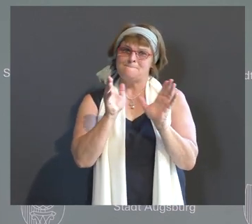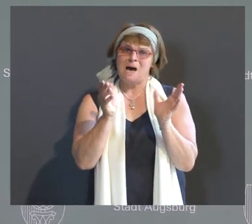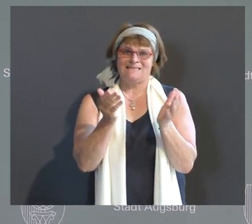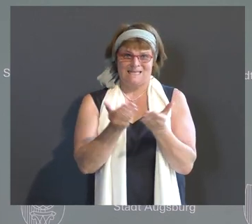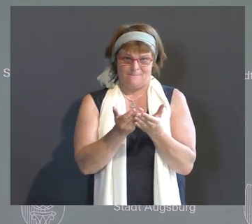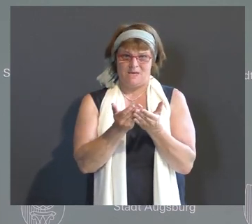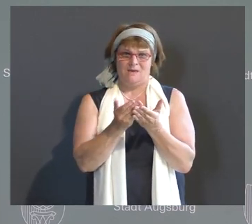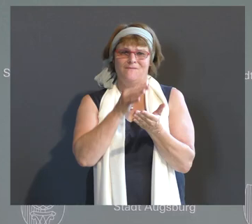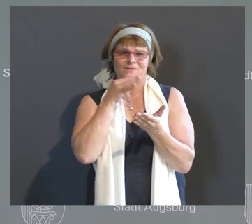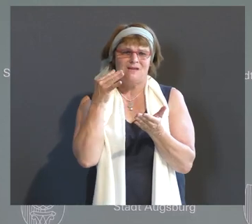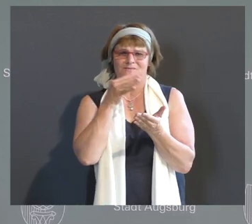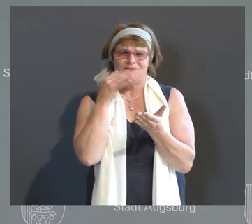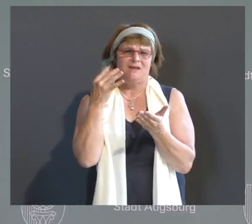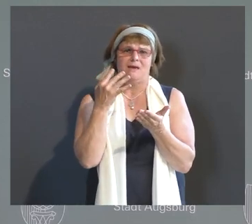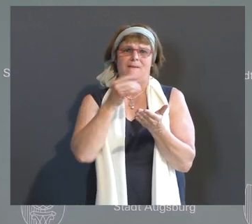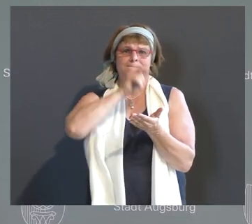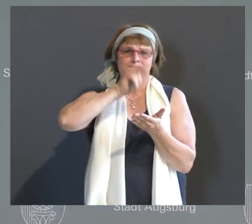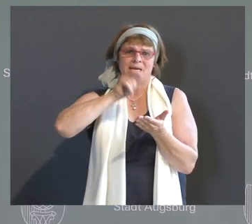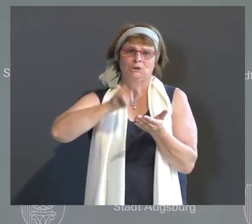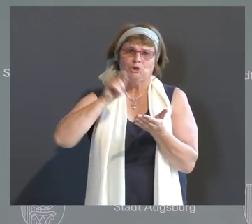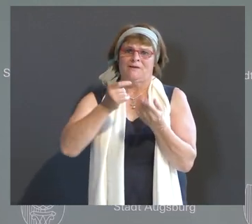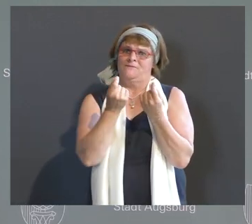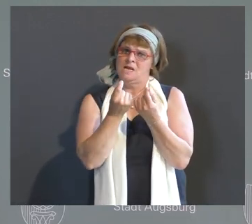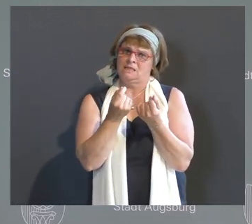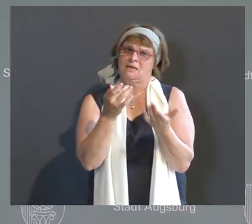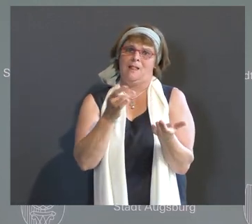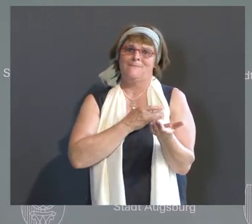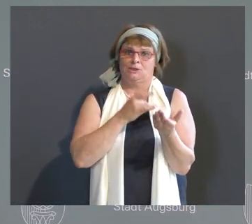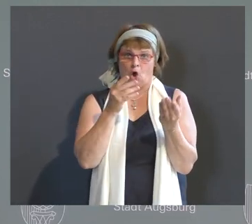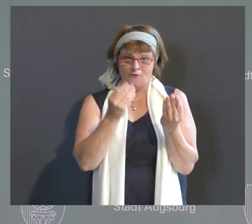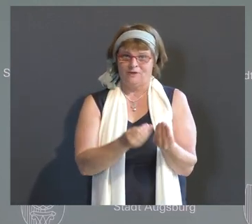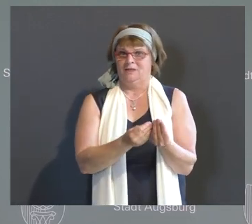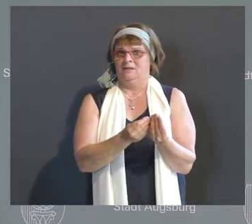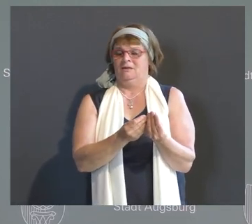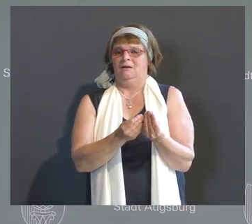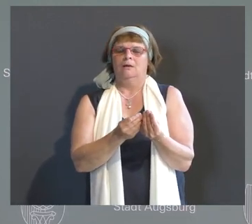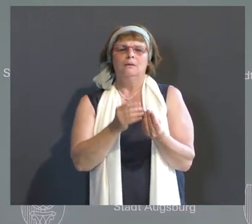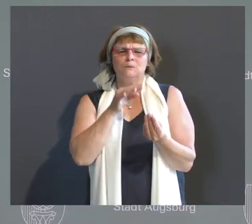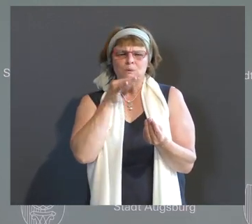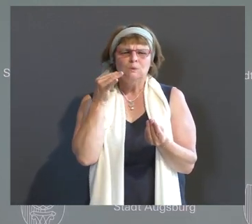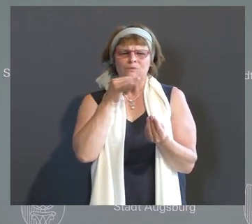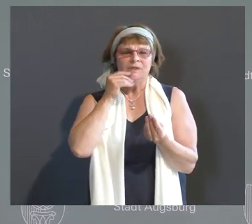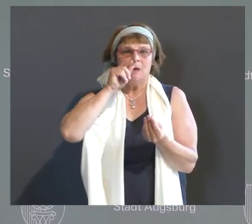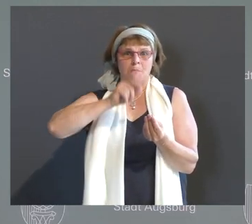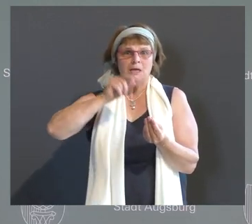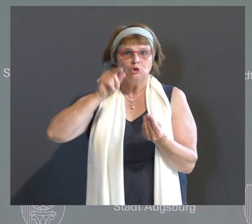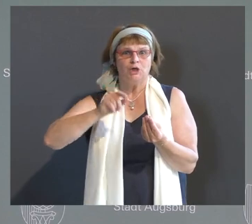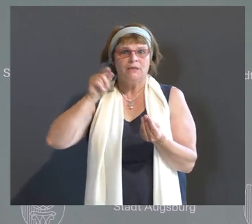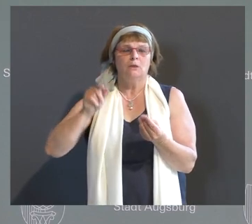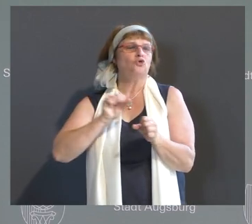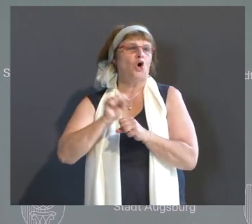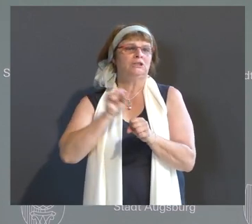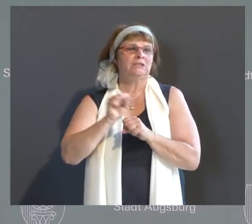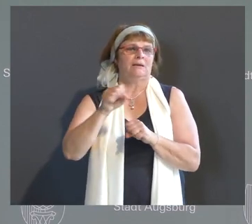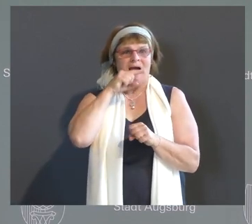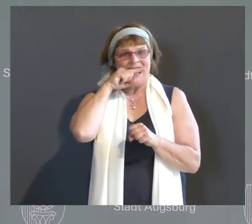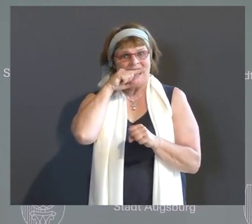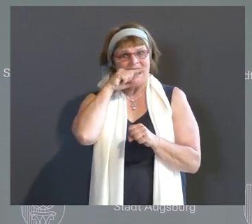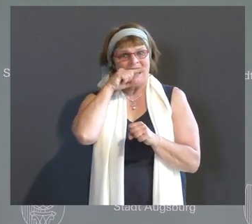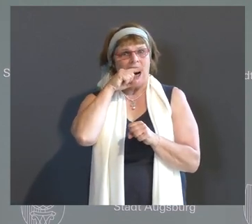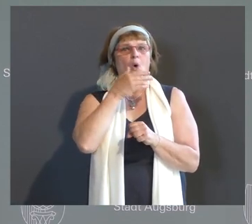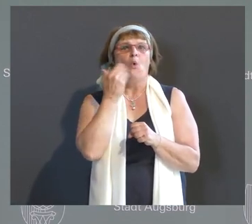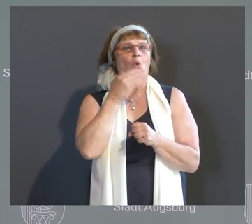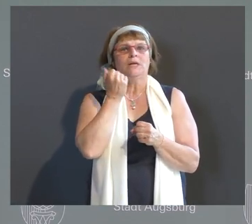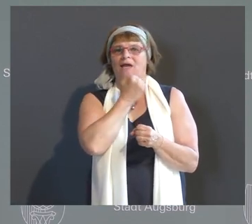betroffen. Und dennoch verleihen diese Menschen ihrem Frust über die Situation nicht durch Krawall und Entgleisungen